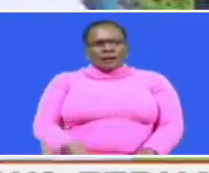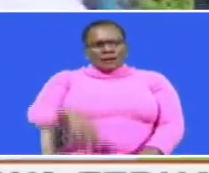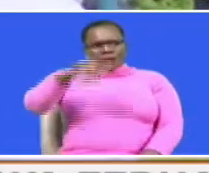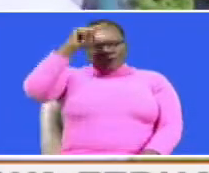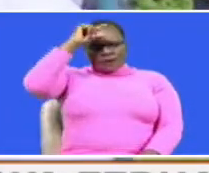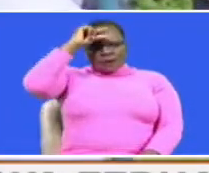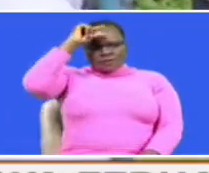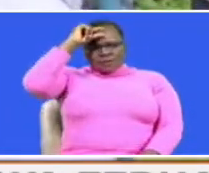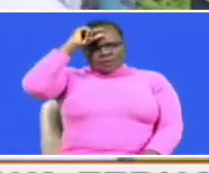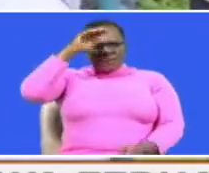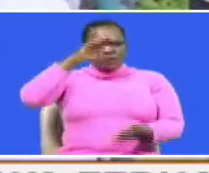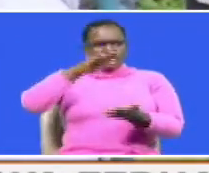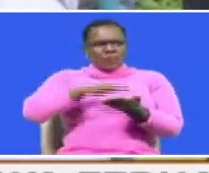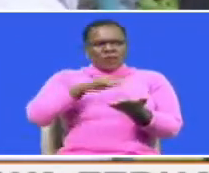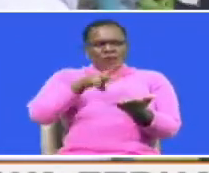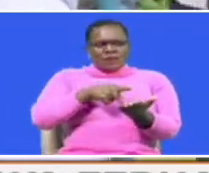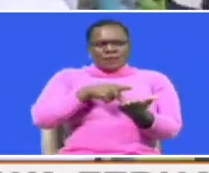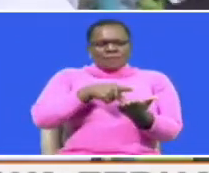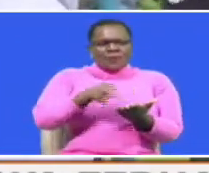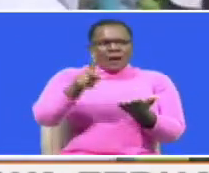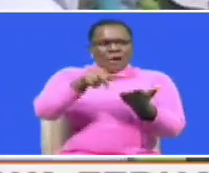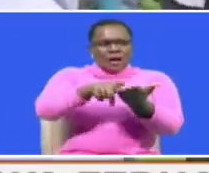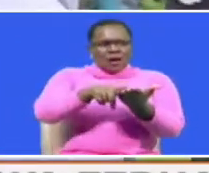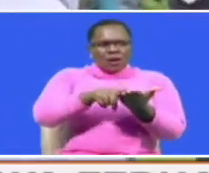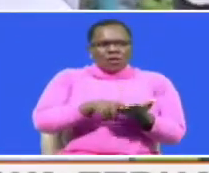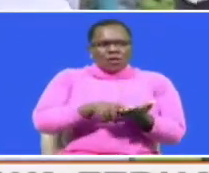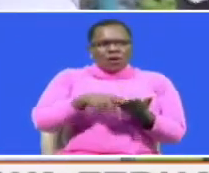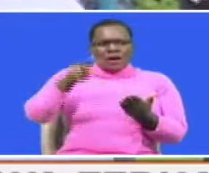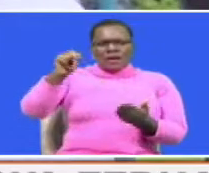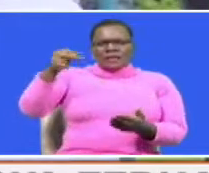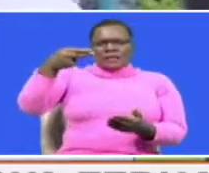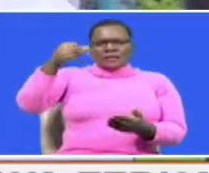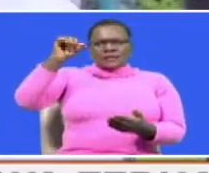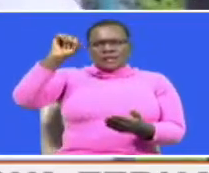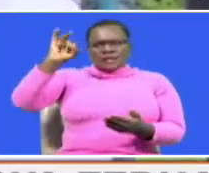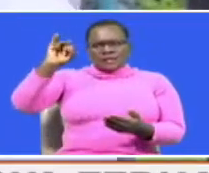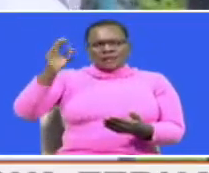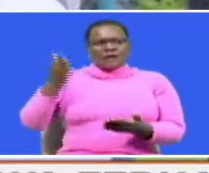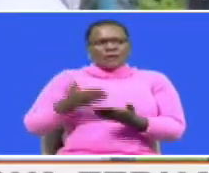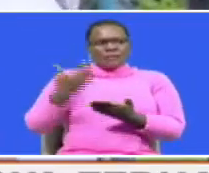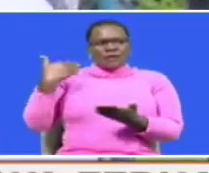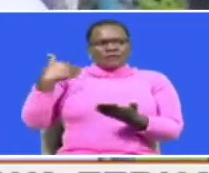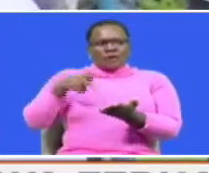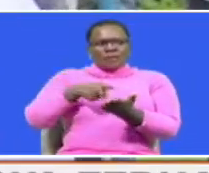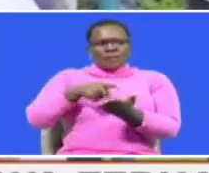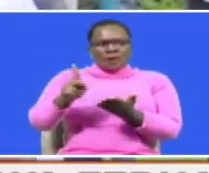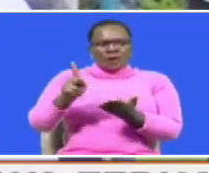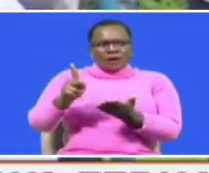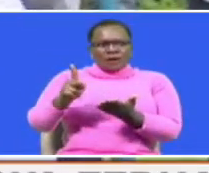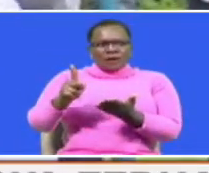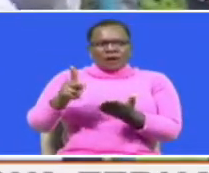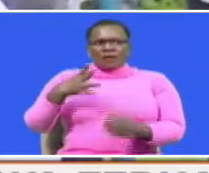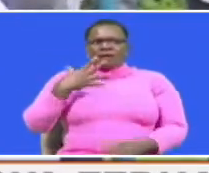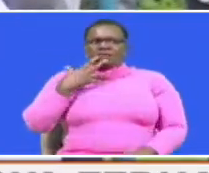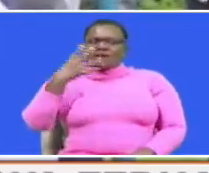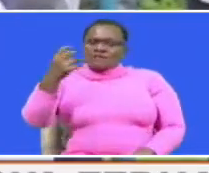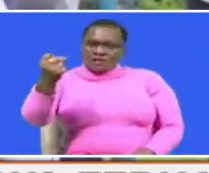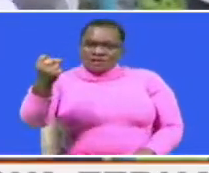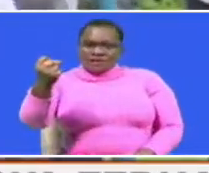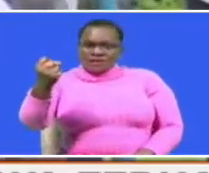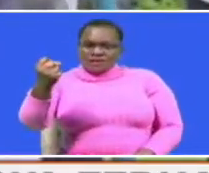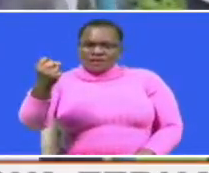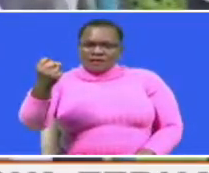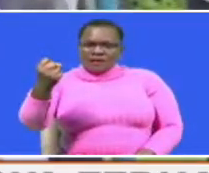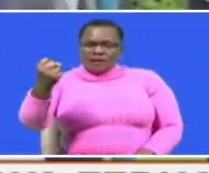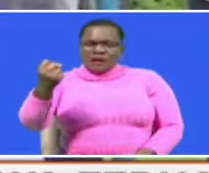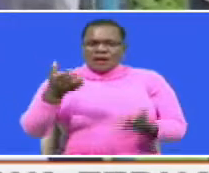Serikali imepunguza kulipa kwa NHIF. Pale mwanzo tulikuwa tunalipa a minimum of 500 shillings.